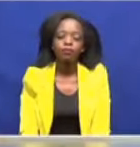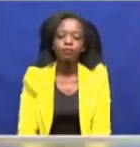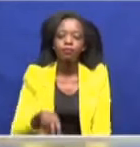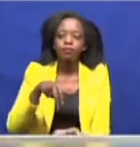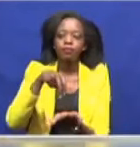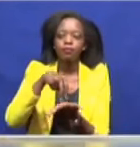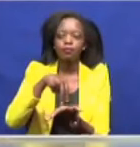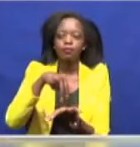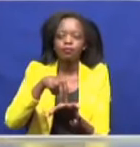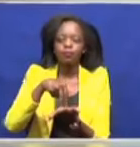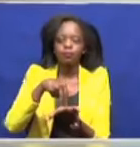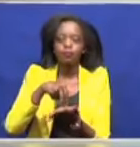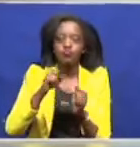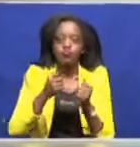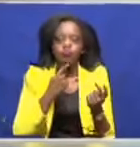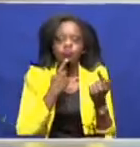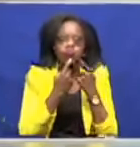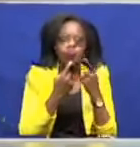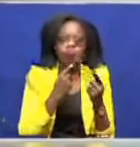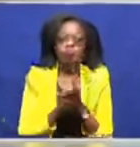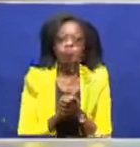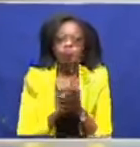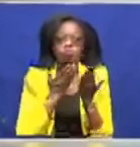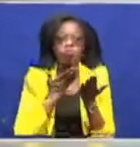Tusimame tuweze kukiri imani yetu.